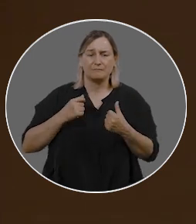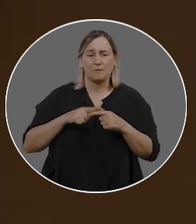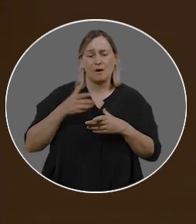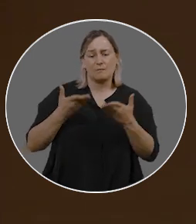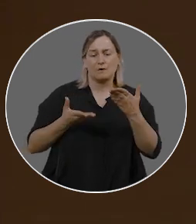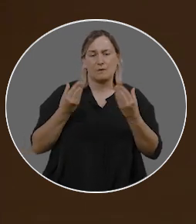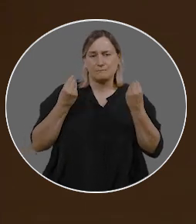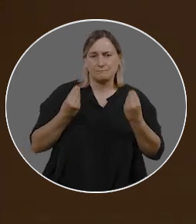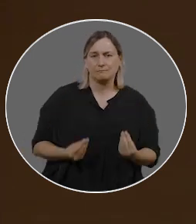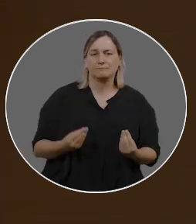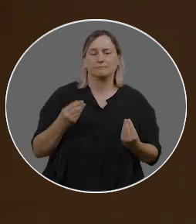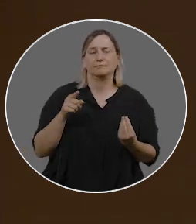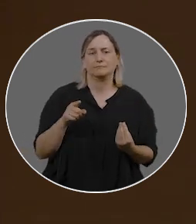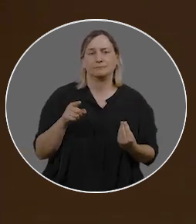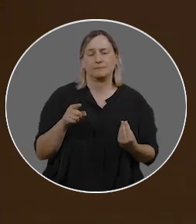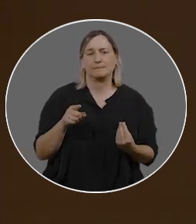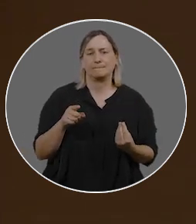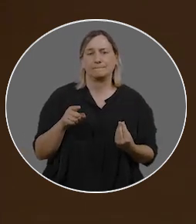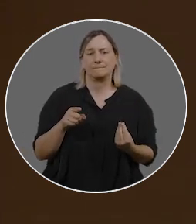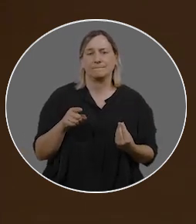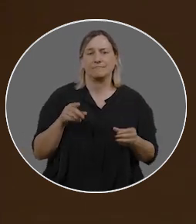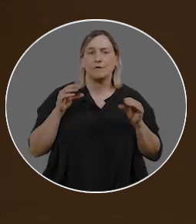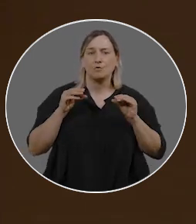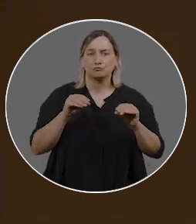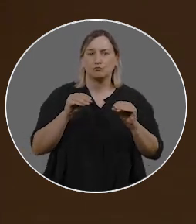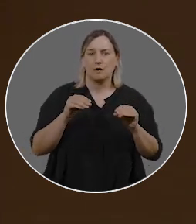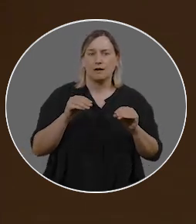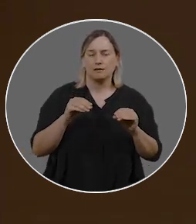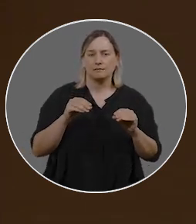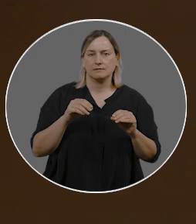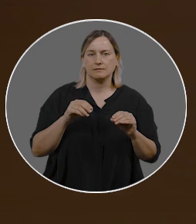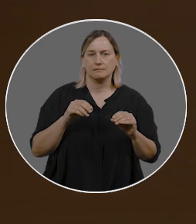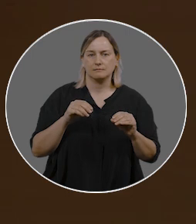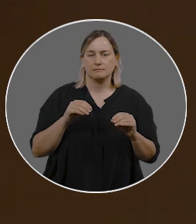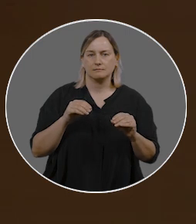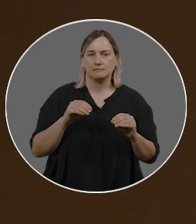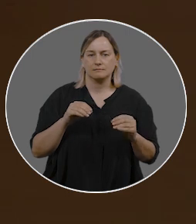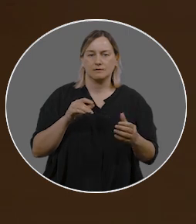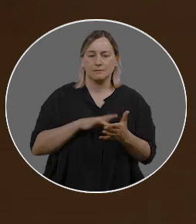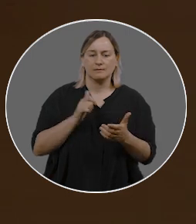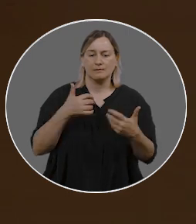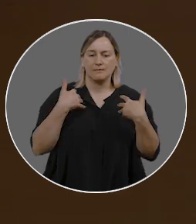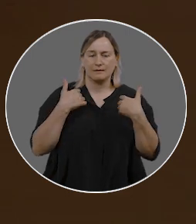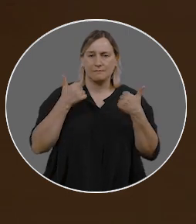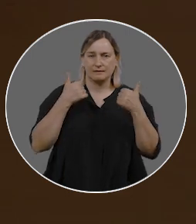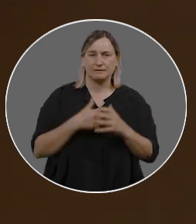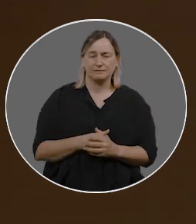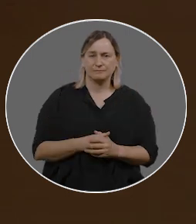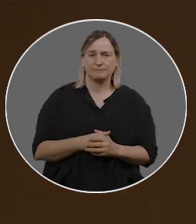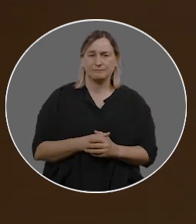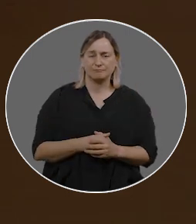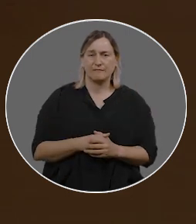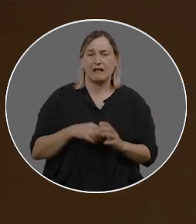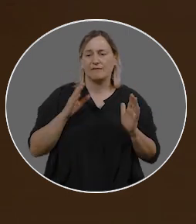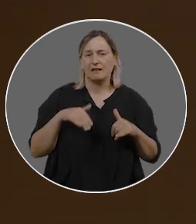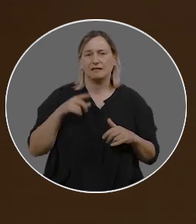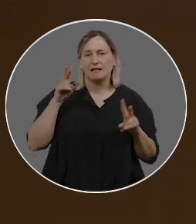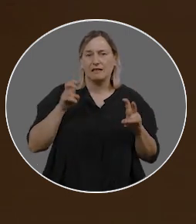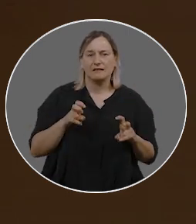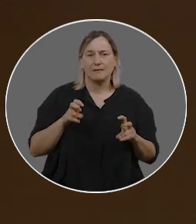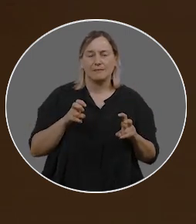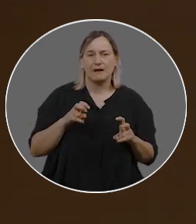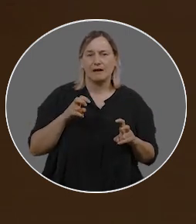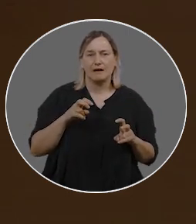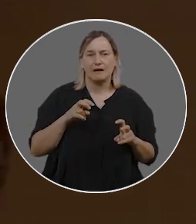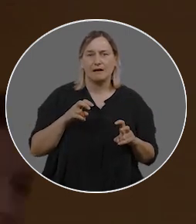bé, i els usuaris és el que ens trobem més i el que patim més. Crec que ara hi ha, per exemple, tema captxes,